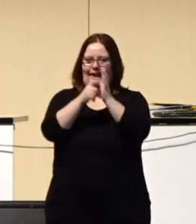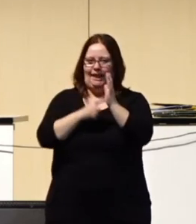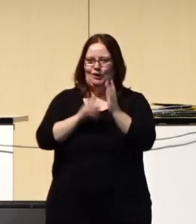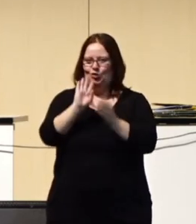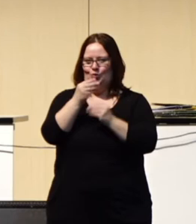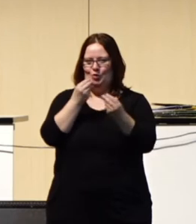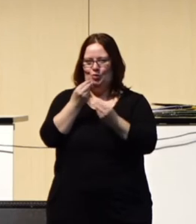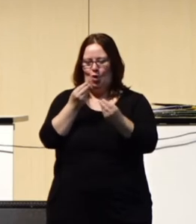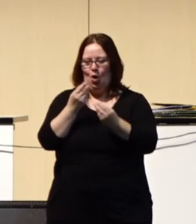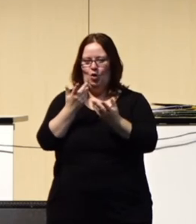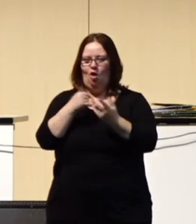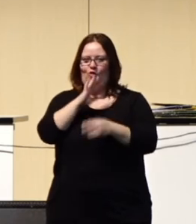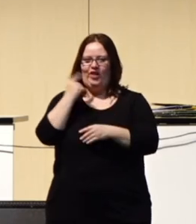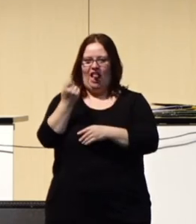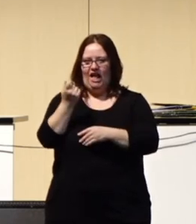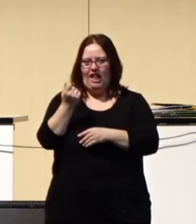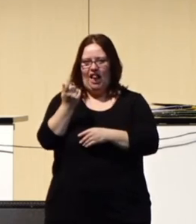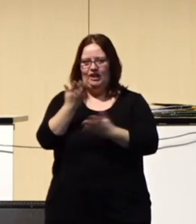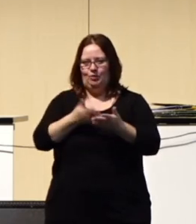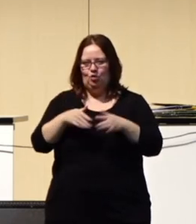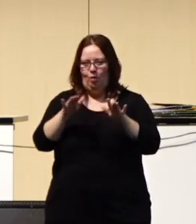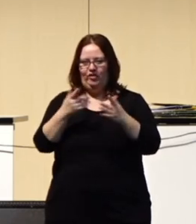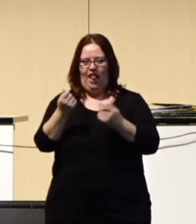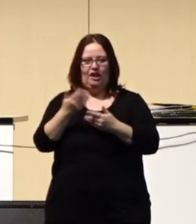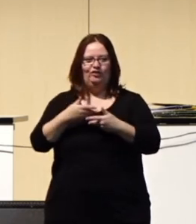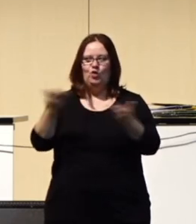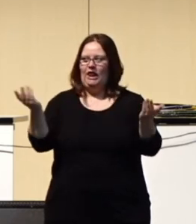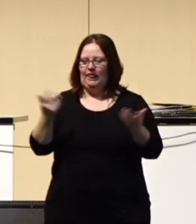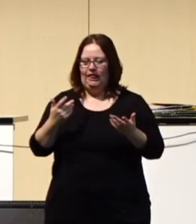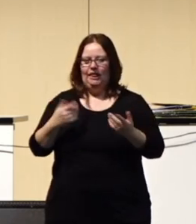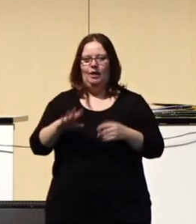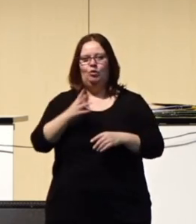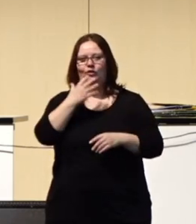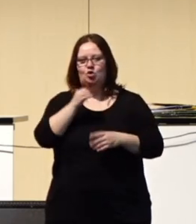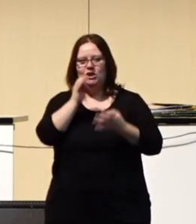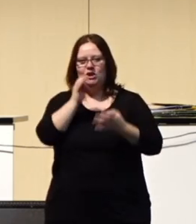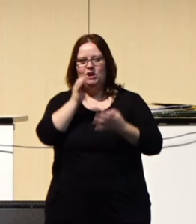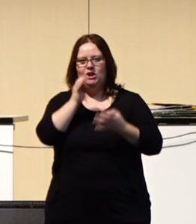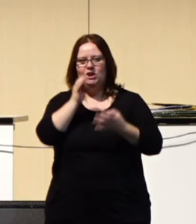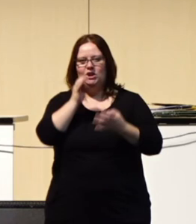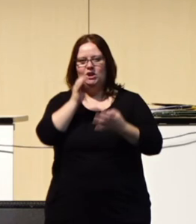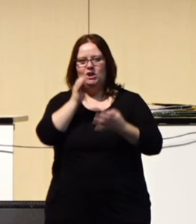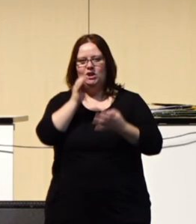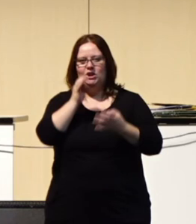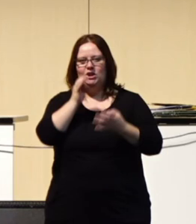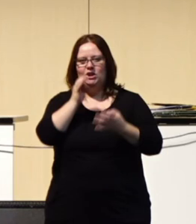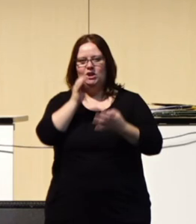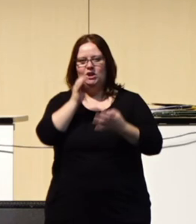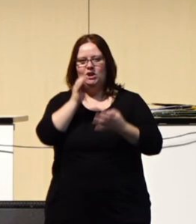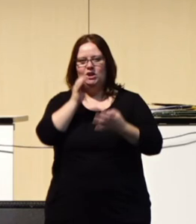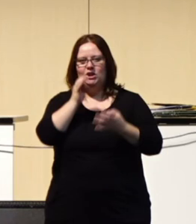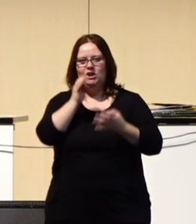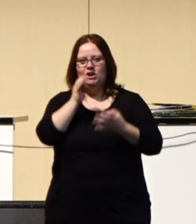gesprochen. Viel Geld im Topf, wo geht das Geld hin? Wir möchten es einmal genauer gewissen.